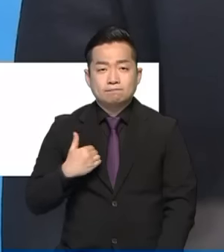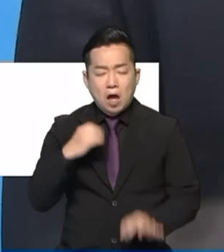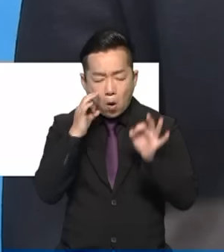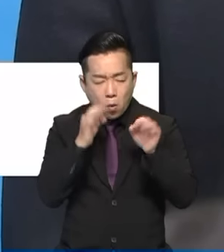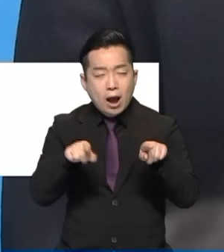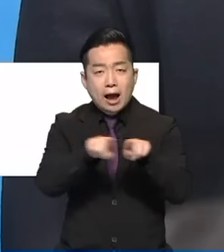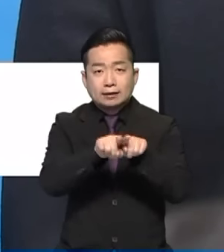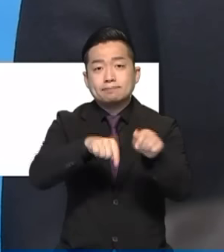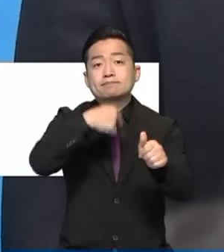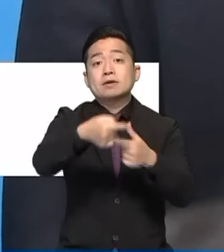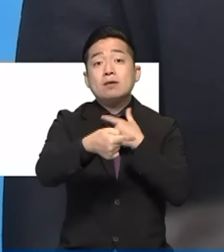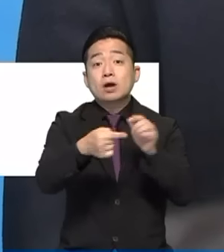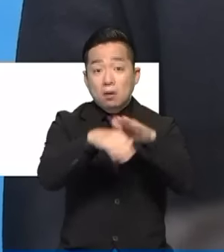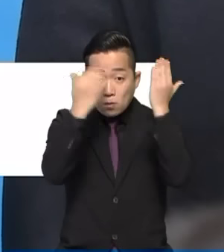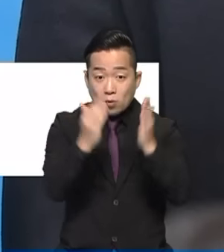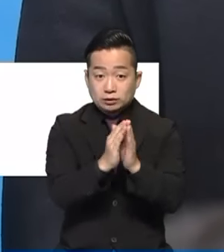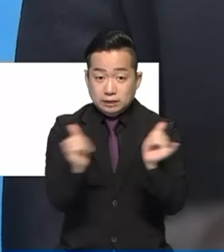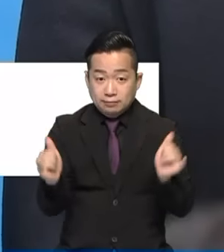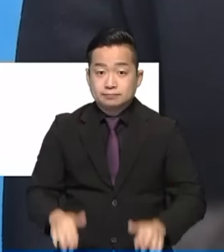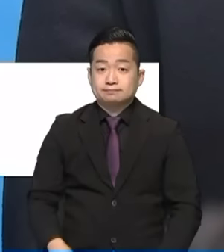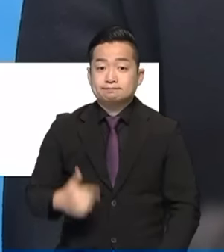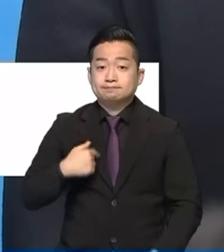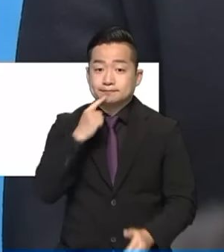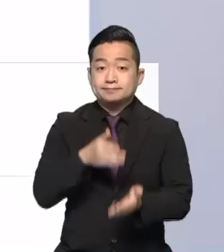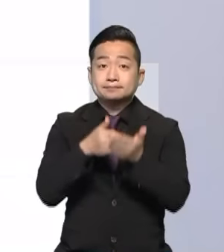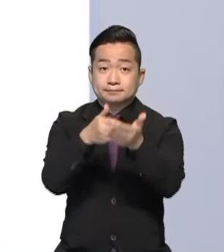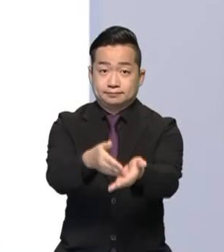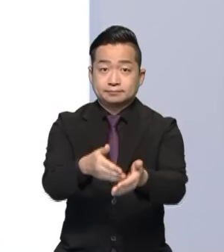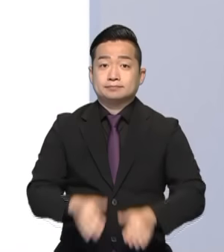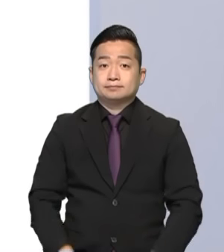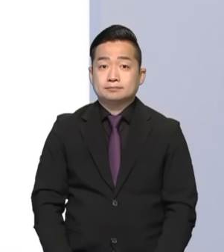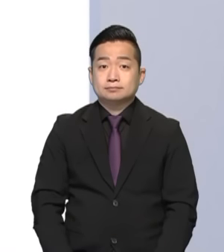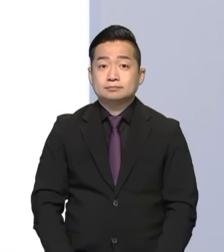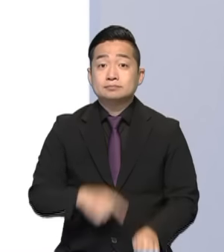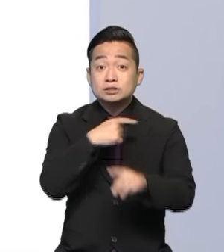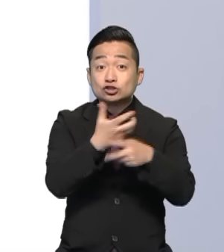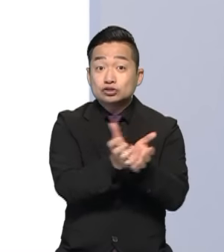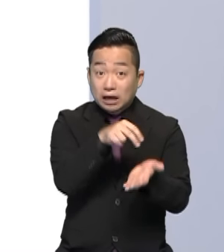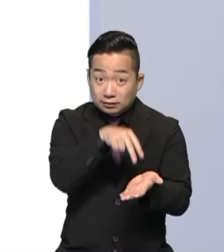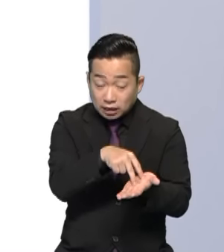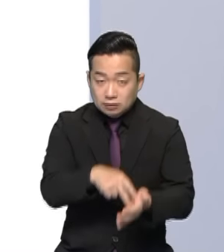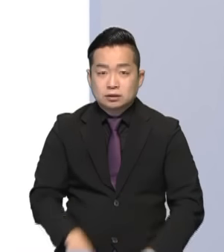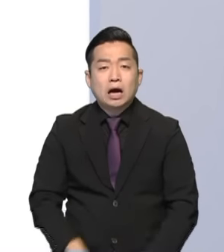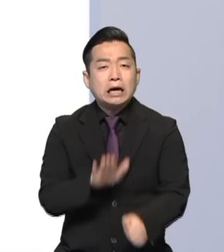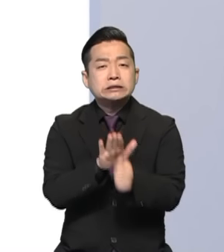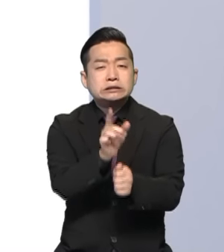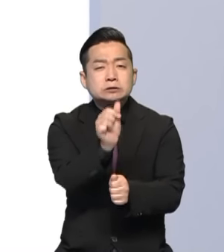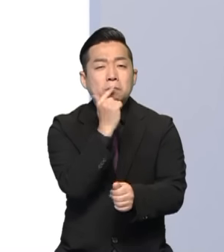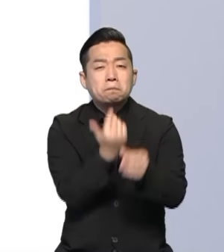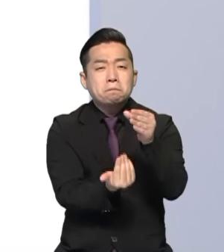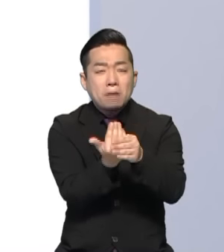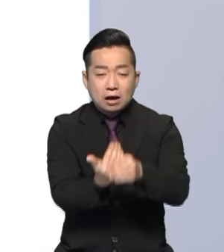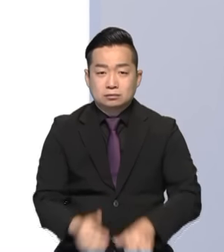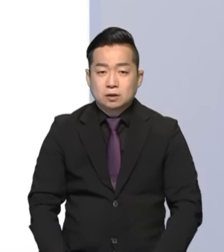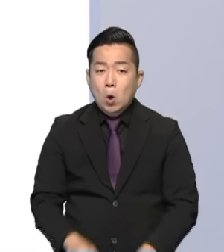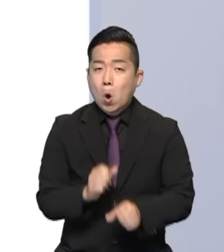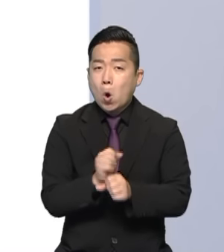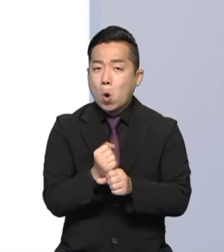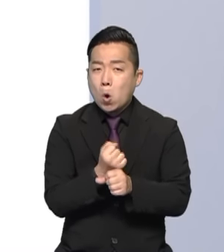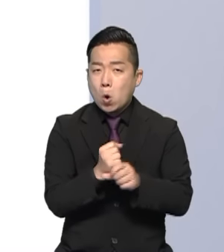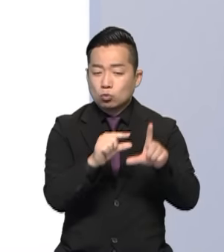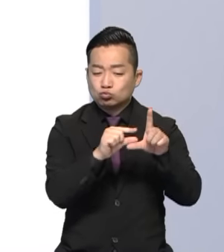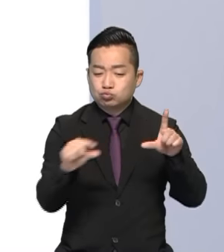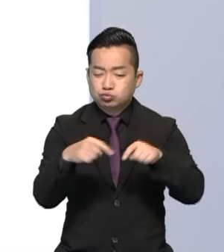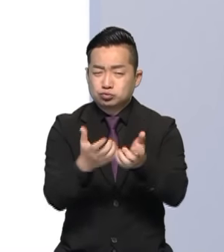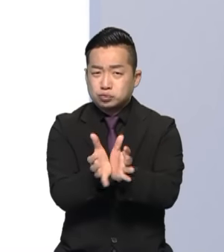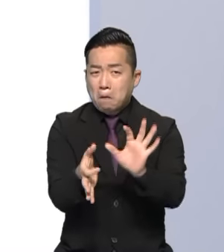올리겠다라고 말씀하고 계신 모든 분들에게 드린 제안이라. 민주당 일각에서 지지 의견이 나왔지만 꼼수 위성정당 논란이 다시